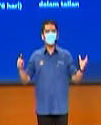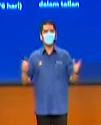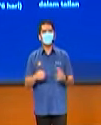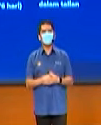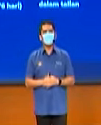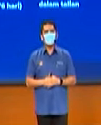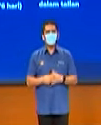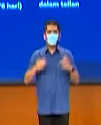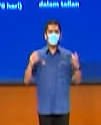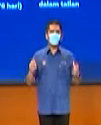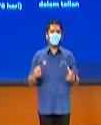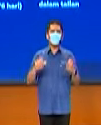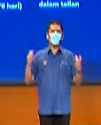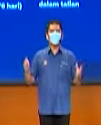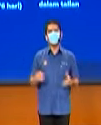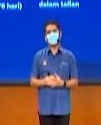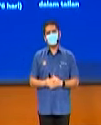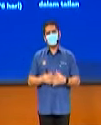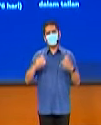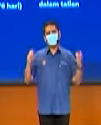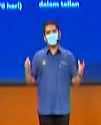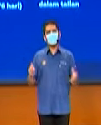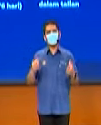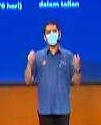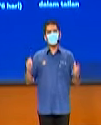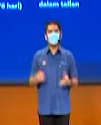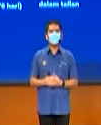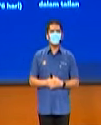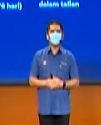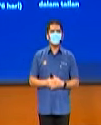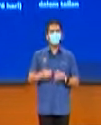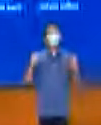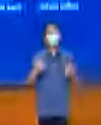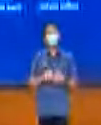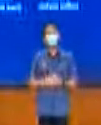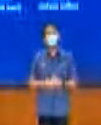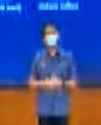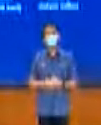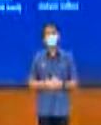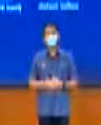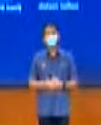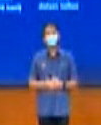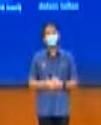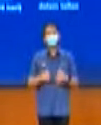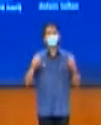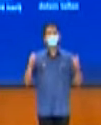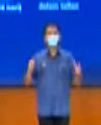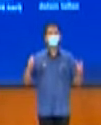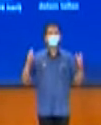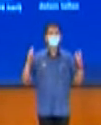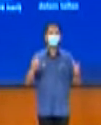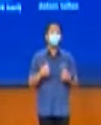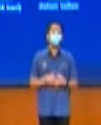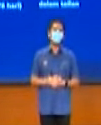merupakan antara perubahan-perubahan kejayaan kejayaan yang telah dilaksanakan dalam